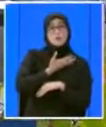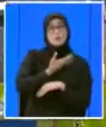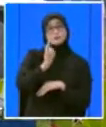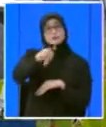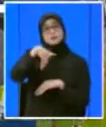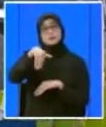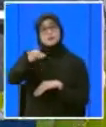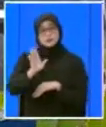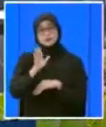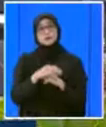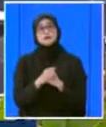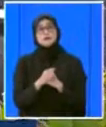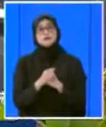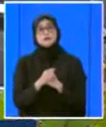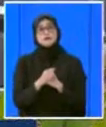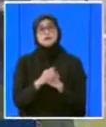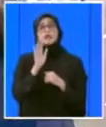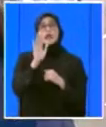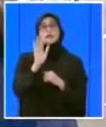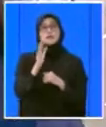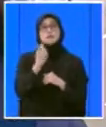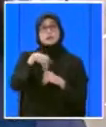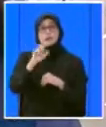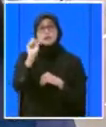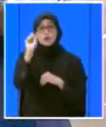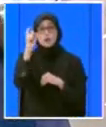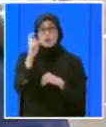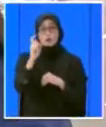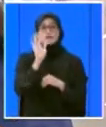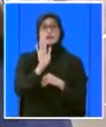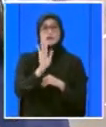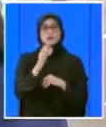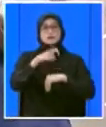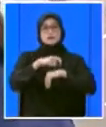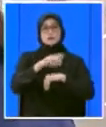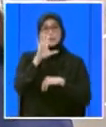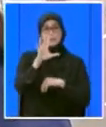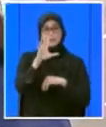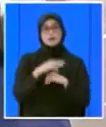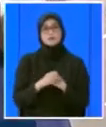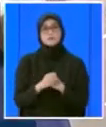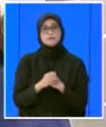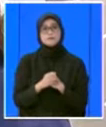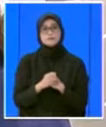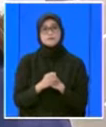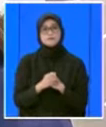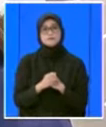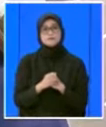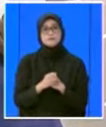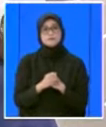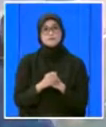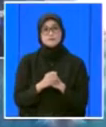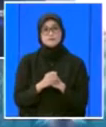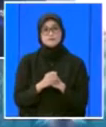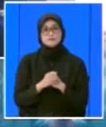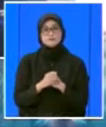agar bisa berangkat pada sore hari nanti setelah pukul 5. Demikian pantauan kami di kawasan Bogor Jawa